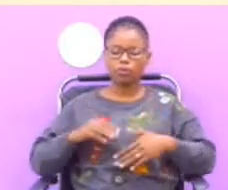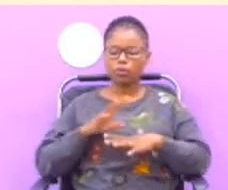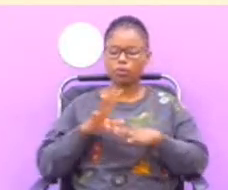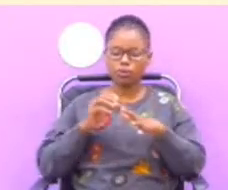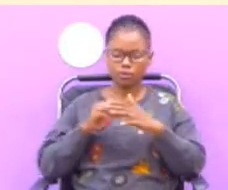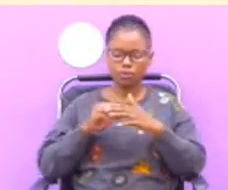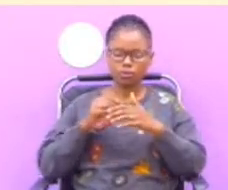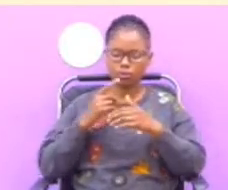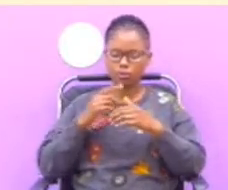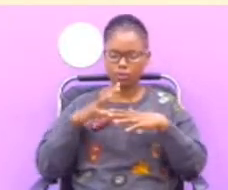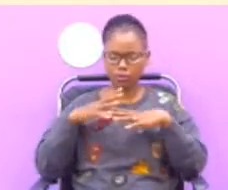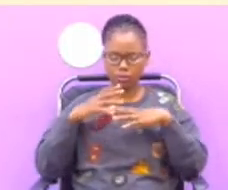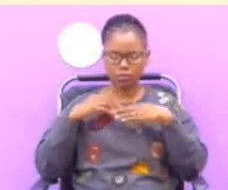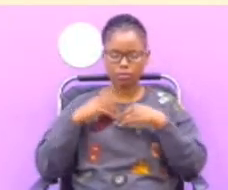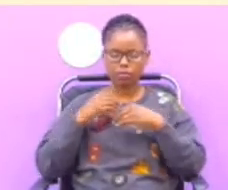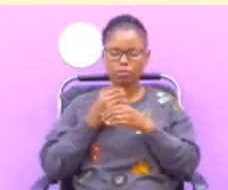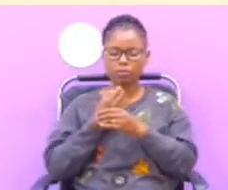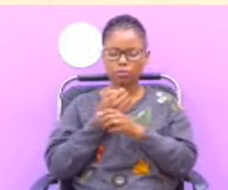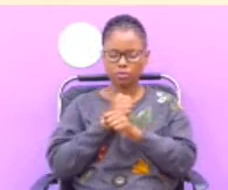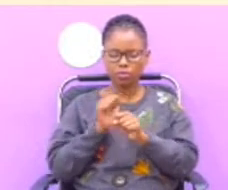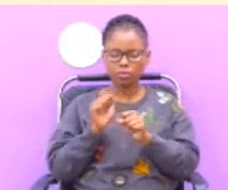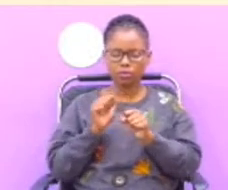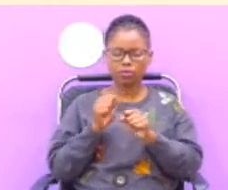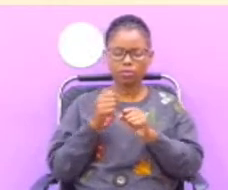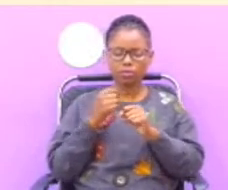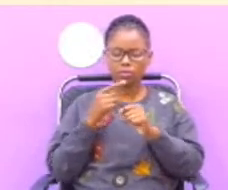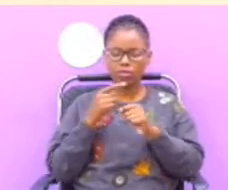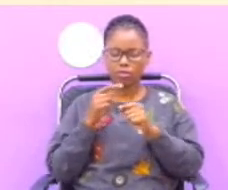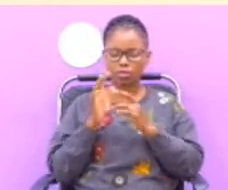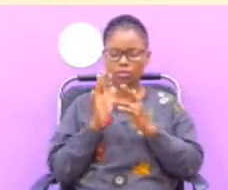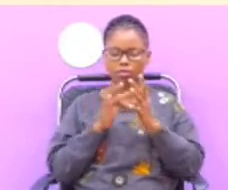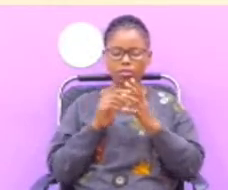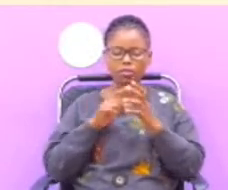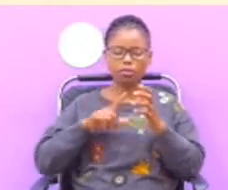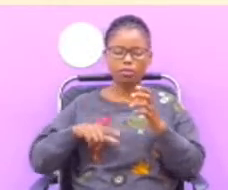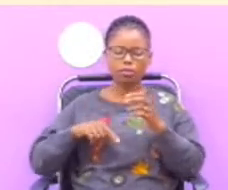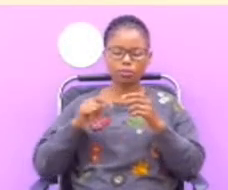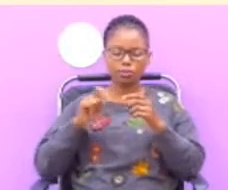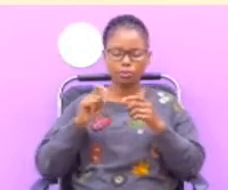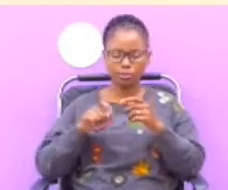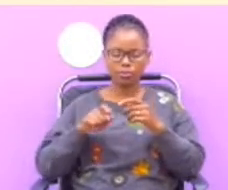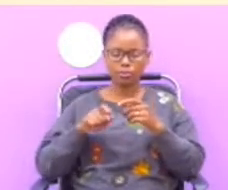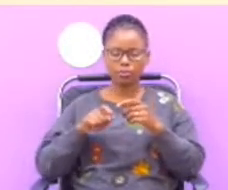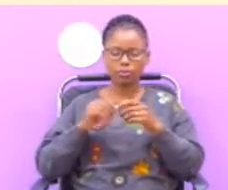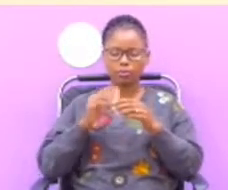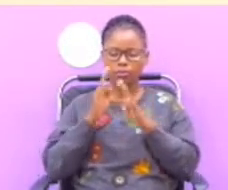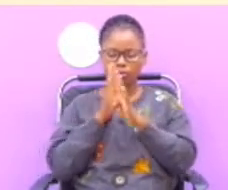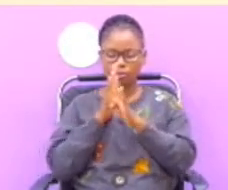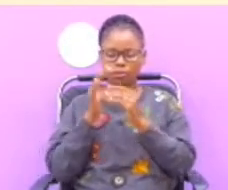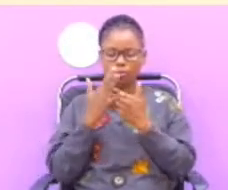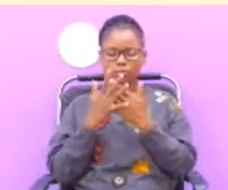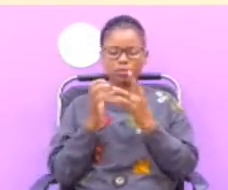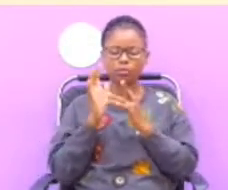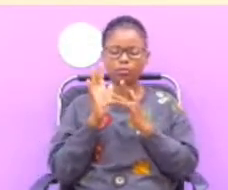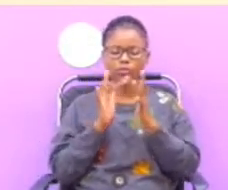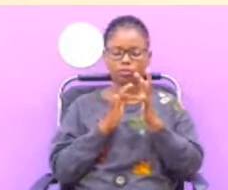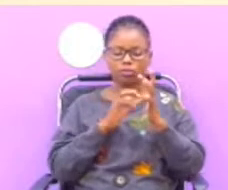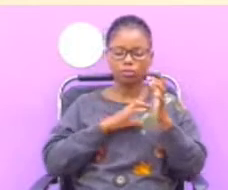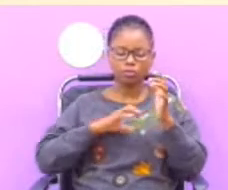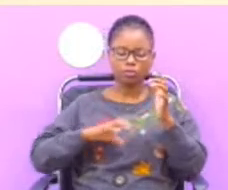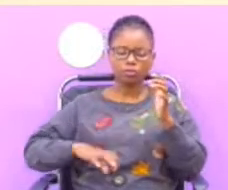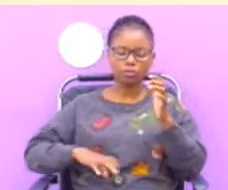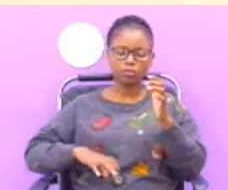aya metĩkĩra kumbũra na kuga Jesu nĩ Mwathani ona aya metĩkĩra kũhonoka ndamahitha thakame-inĩ ya Jesu Kristo